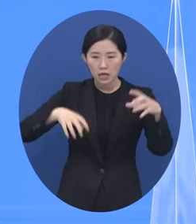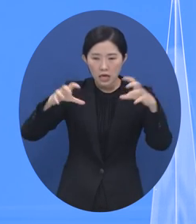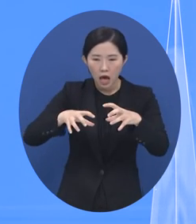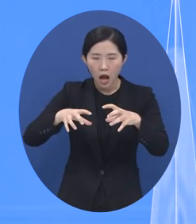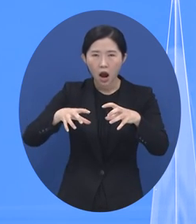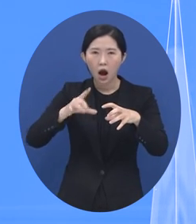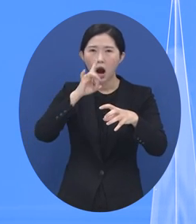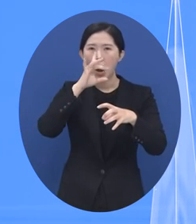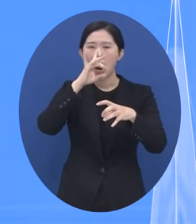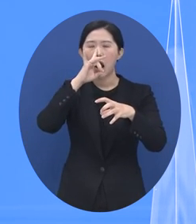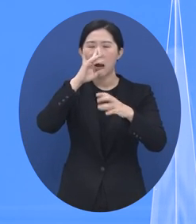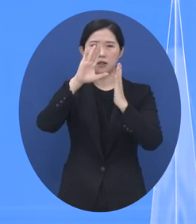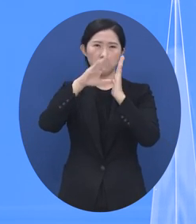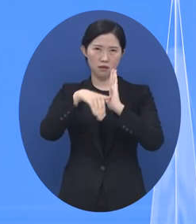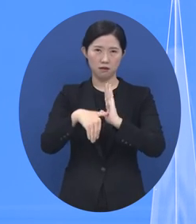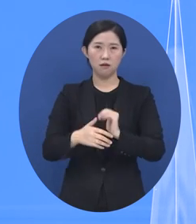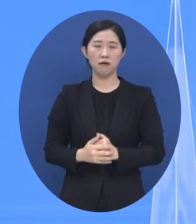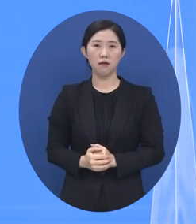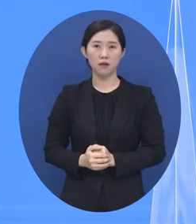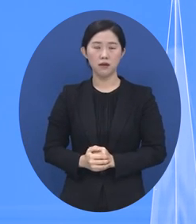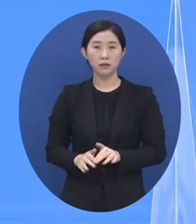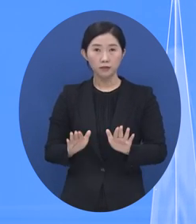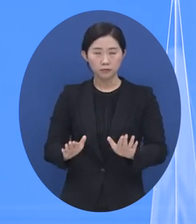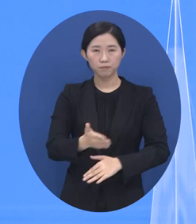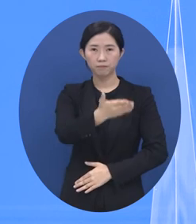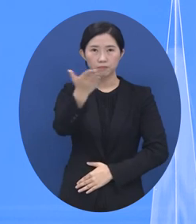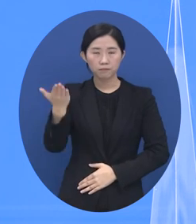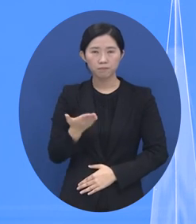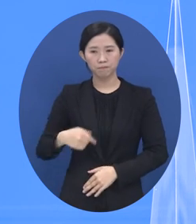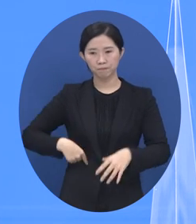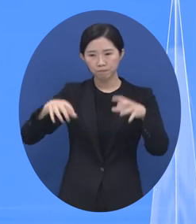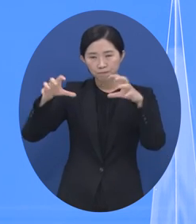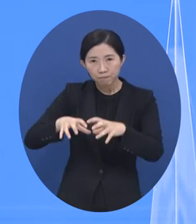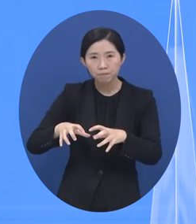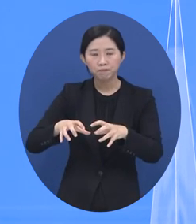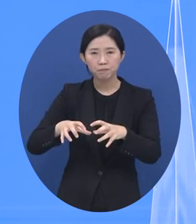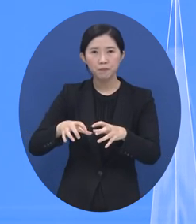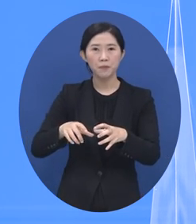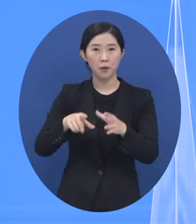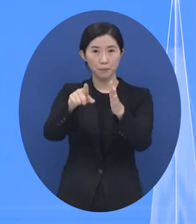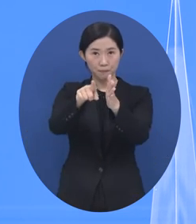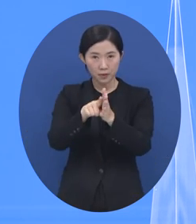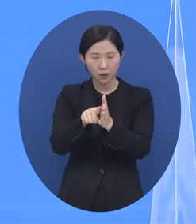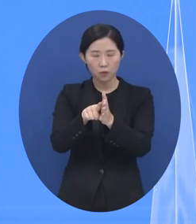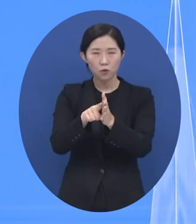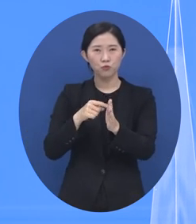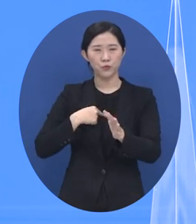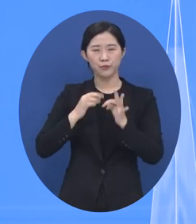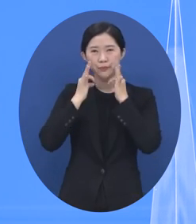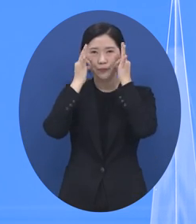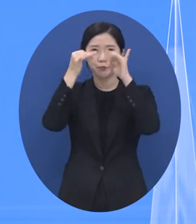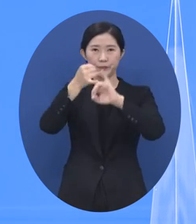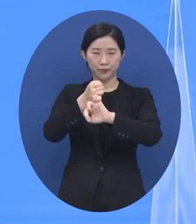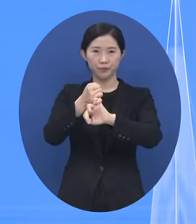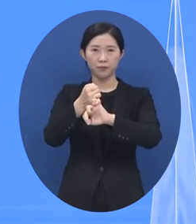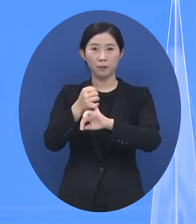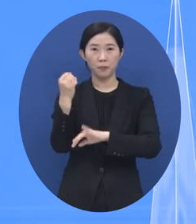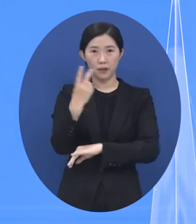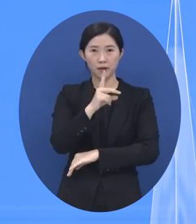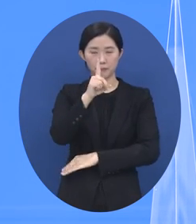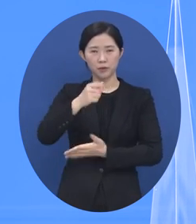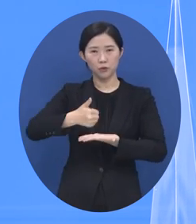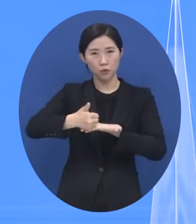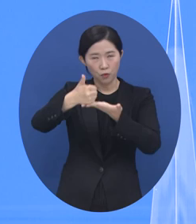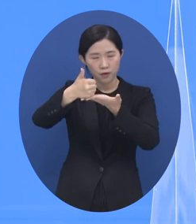도전은 계속되겠지만, 팀 정신을 잃지 않는 도민들을 믿고 최선을 다하겠습니다. 다시 한번 존경과